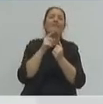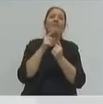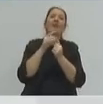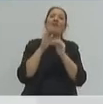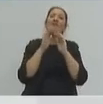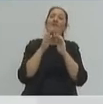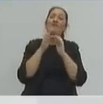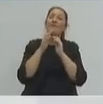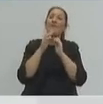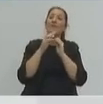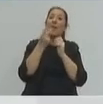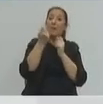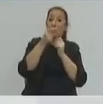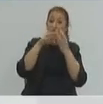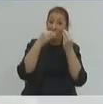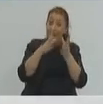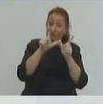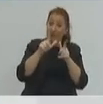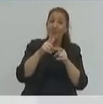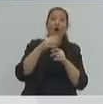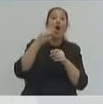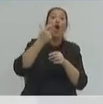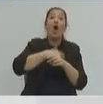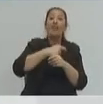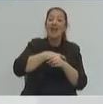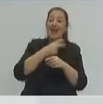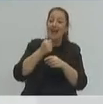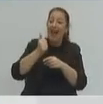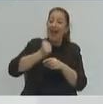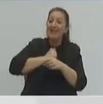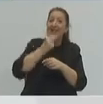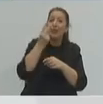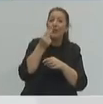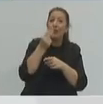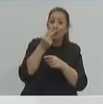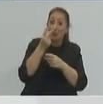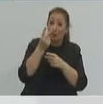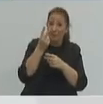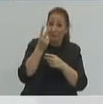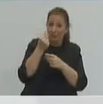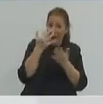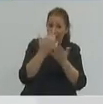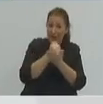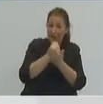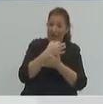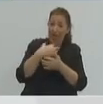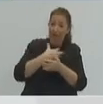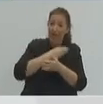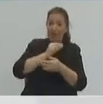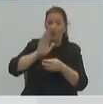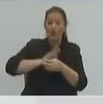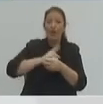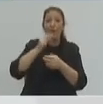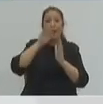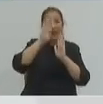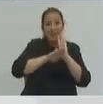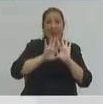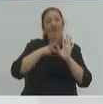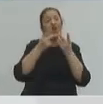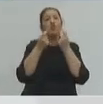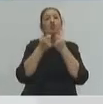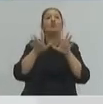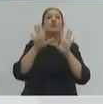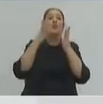ailelere, özellikle asgari ücretle çalışan annelerin çocuklarına indirimli, hatta ücretsiz